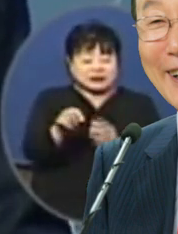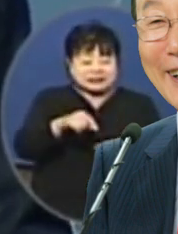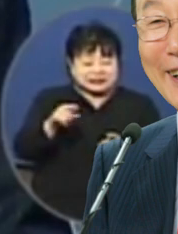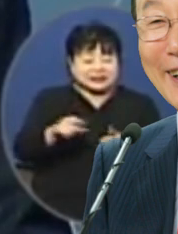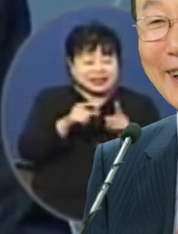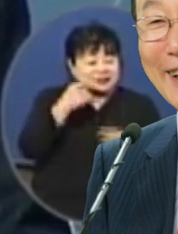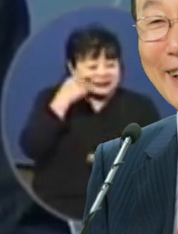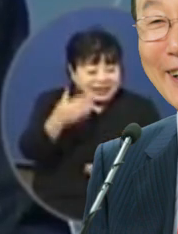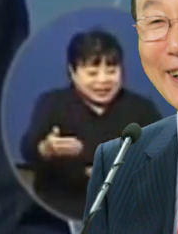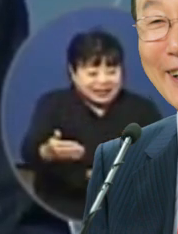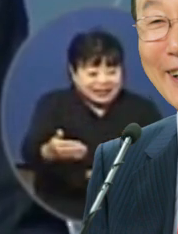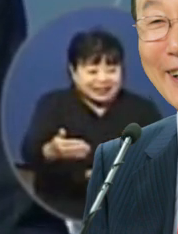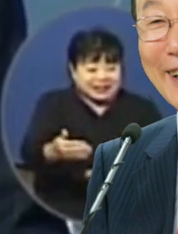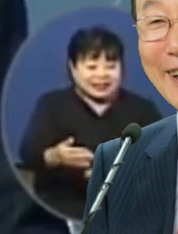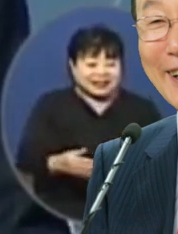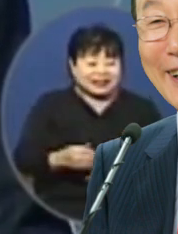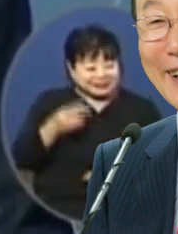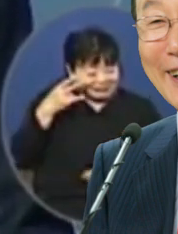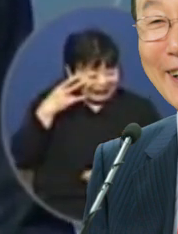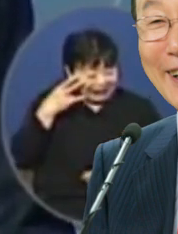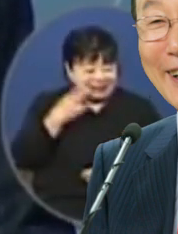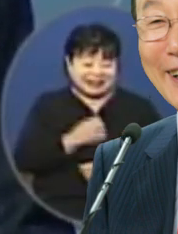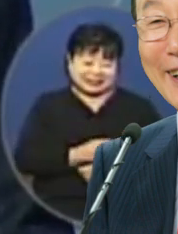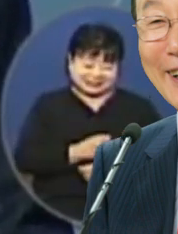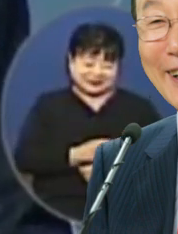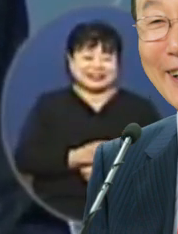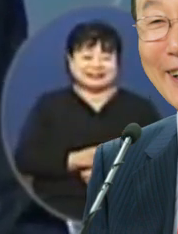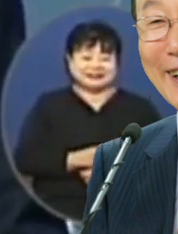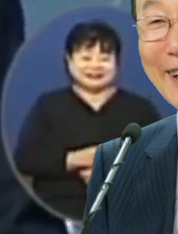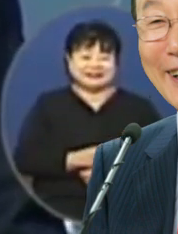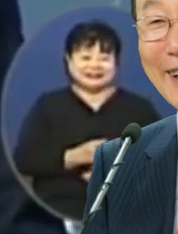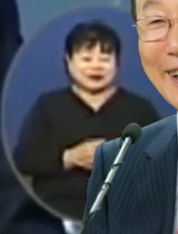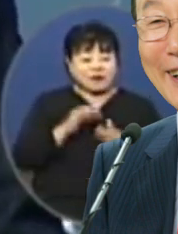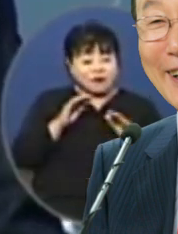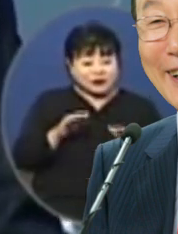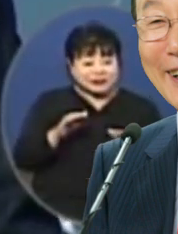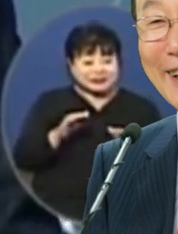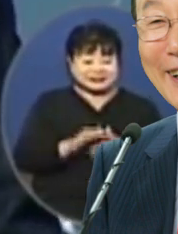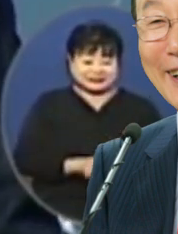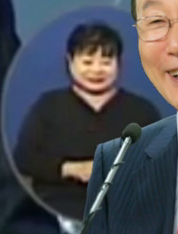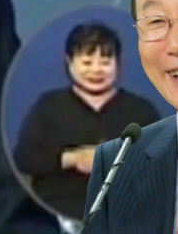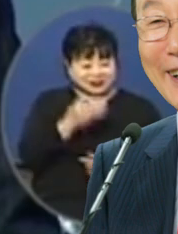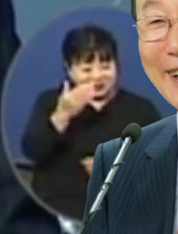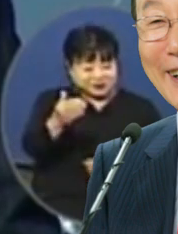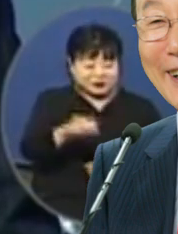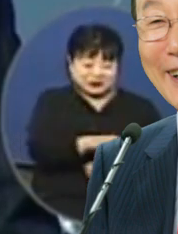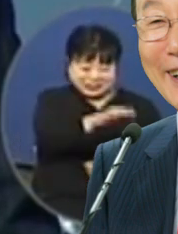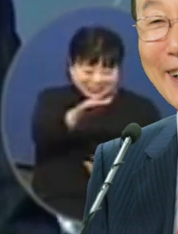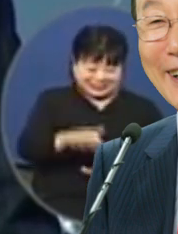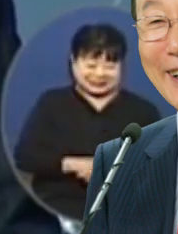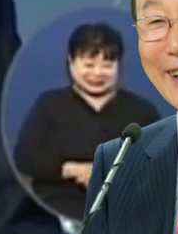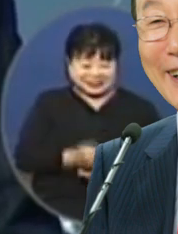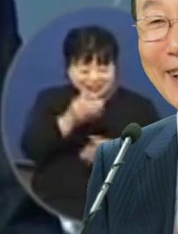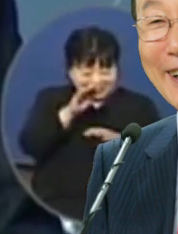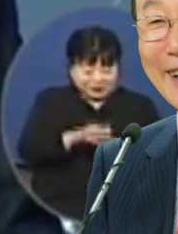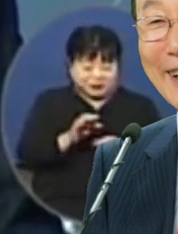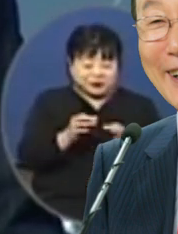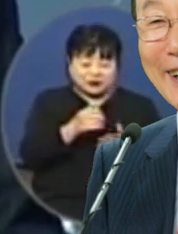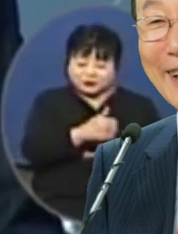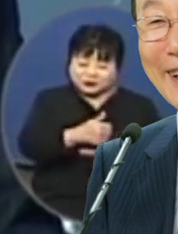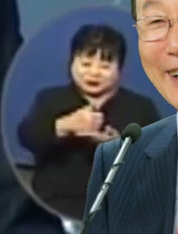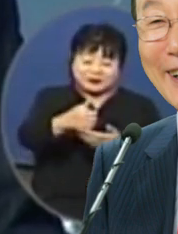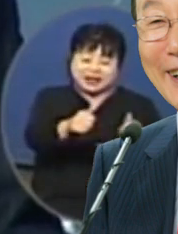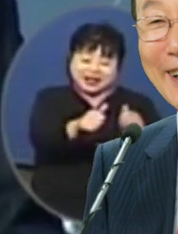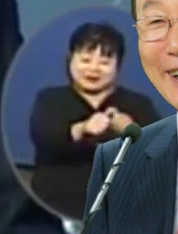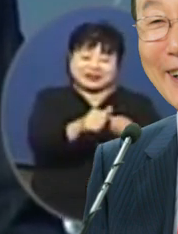실천하겠느냐? 하지요. 그러므로 오늘 여러분 우리가 예배보는 동안에 주님이